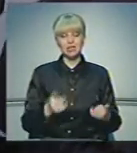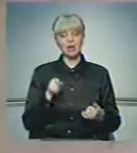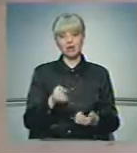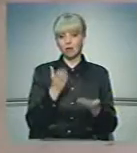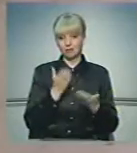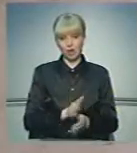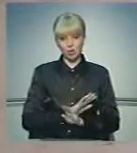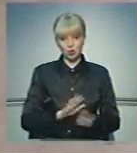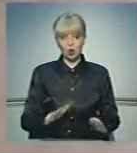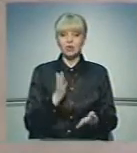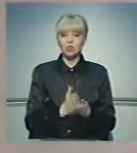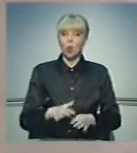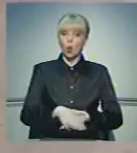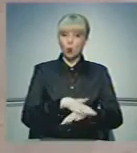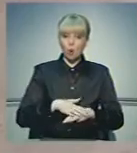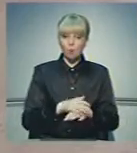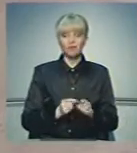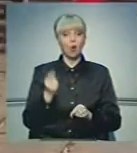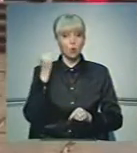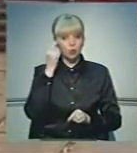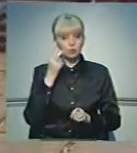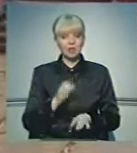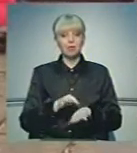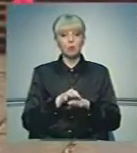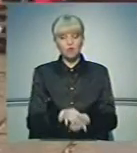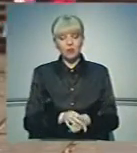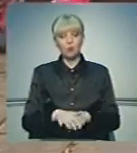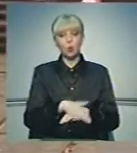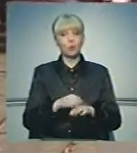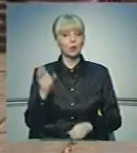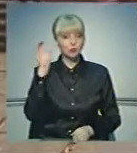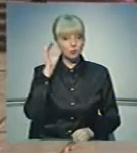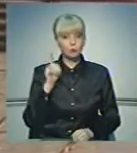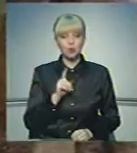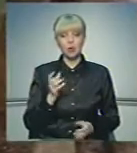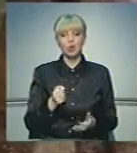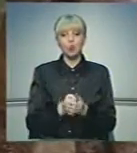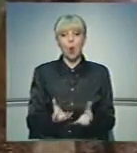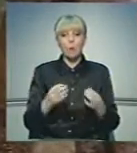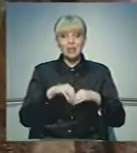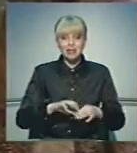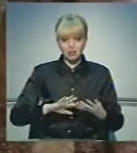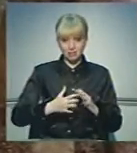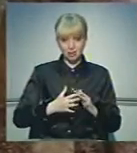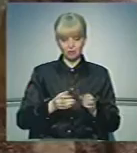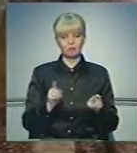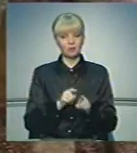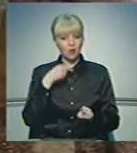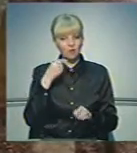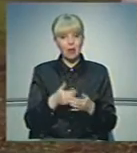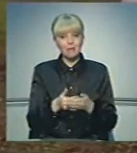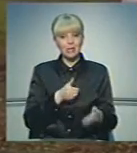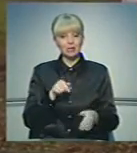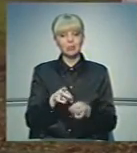існує. А вже існуючі громади також роздумують над проведенням громадських слухань, аби дооб'єднати села. Проте й зазначають, перед